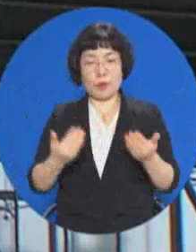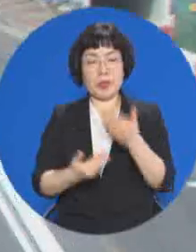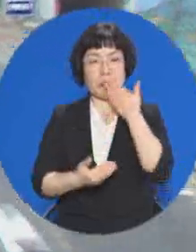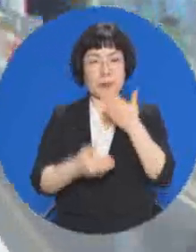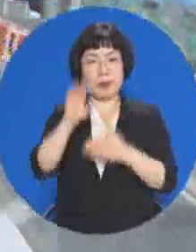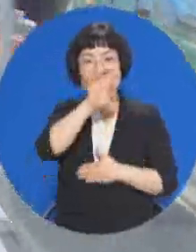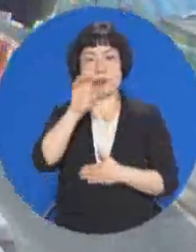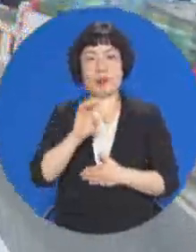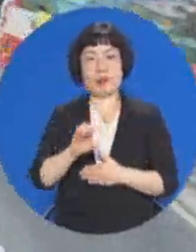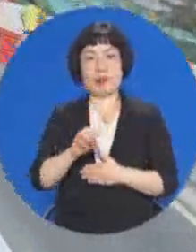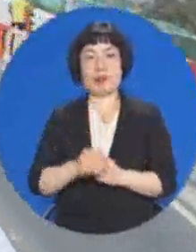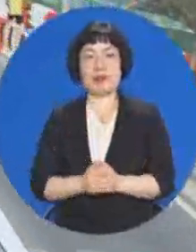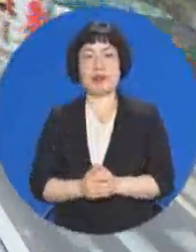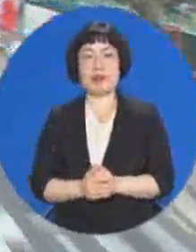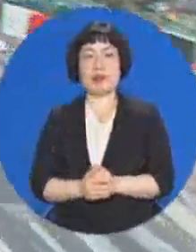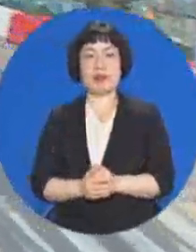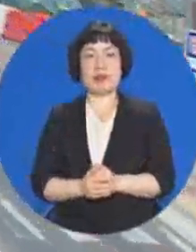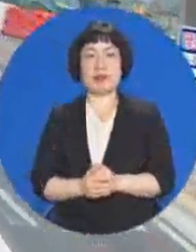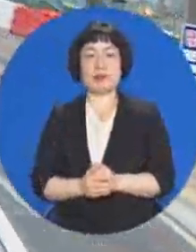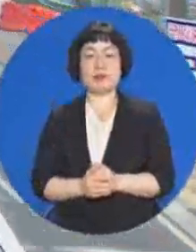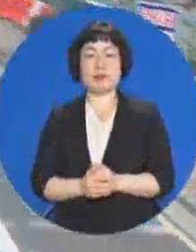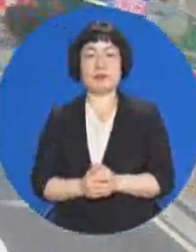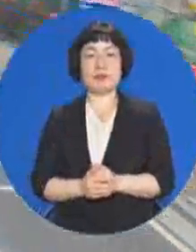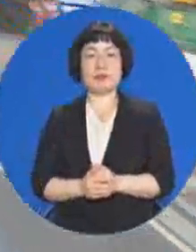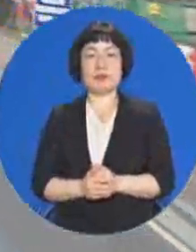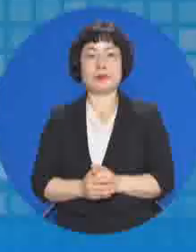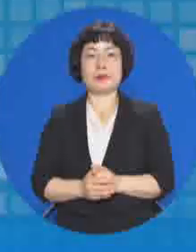관건입니다. MBC 뉴스 박민주입니다.